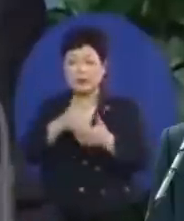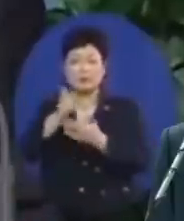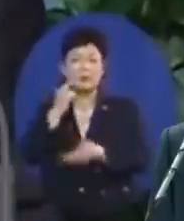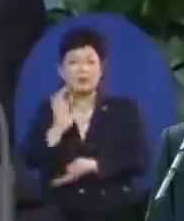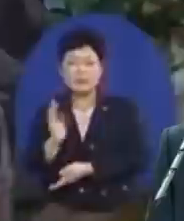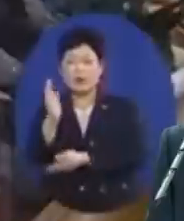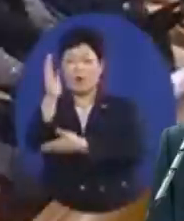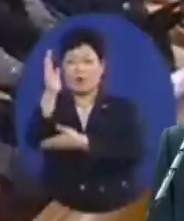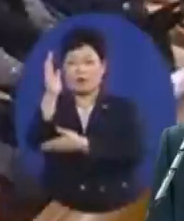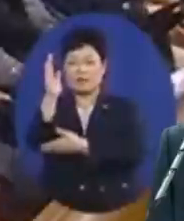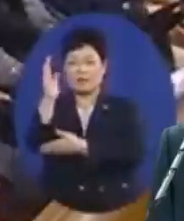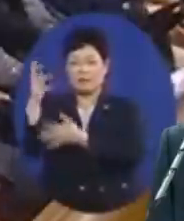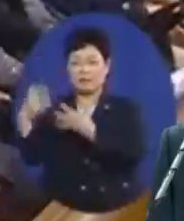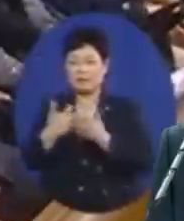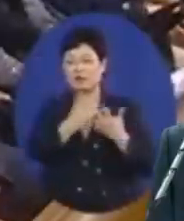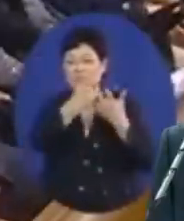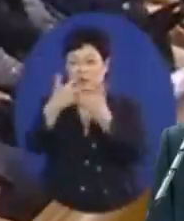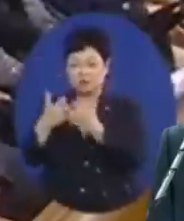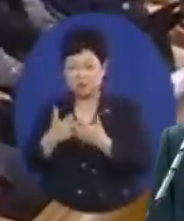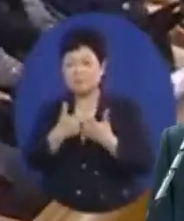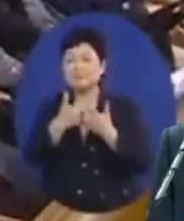영광이 충만한데요.